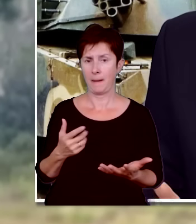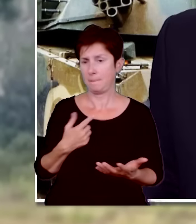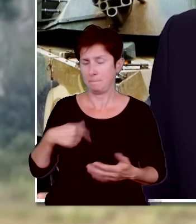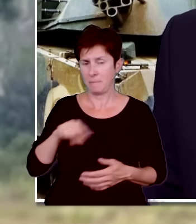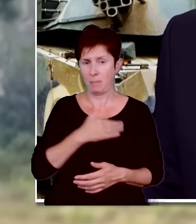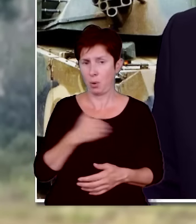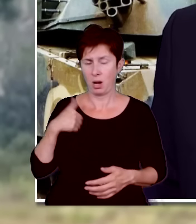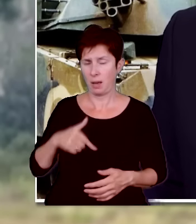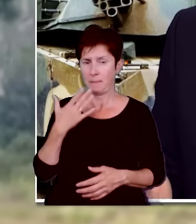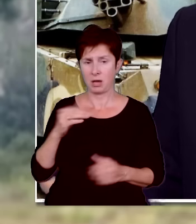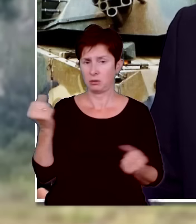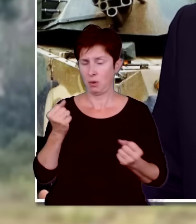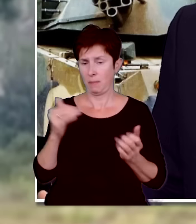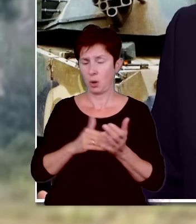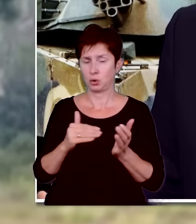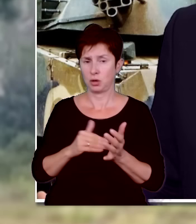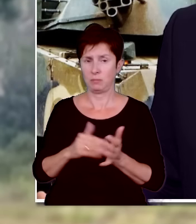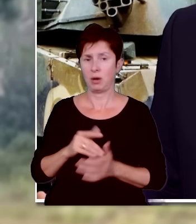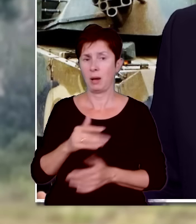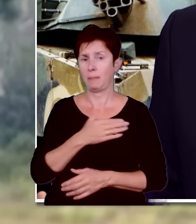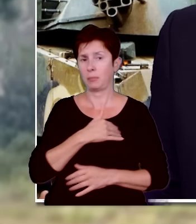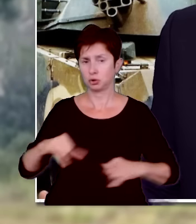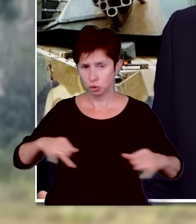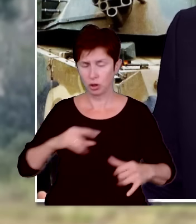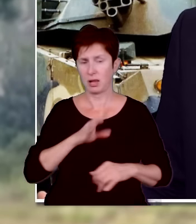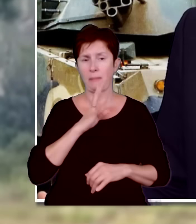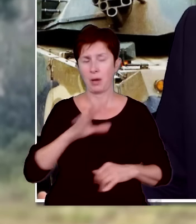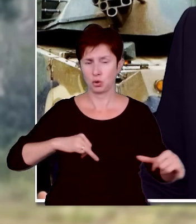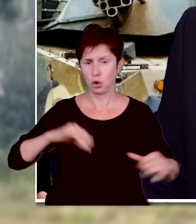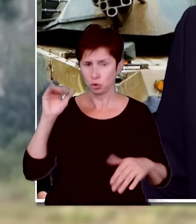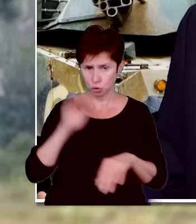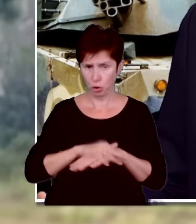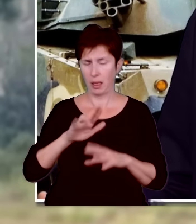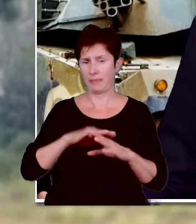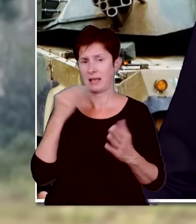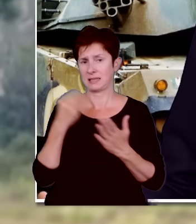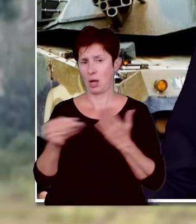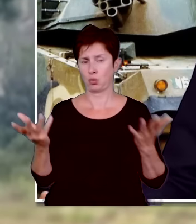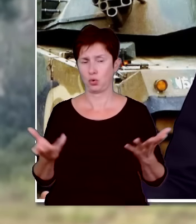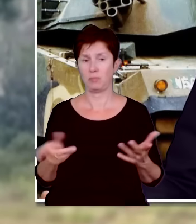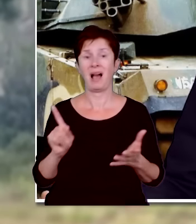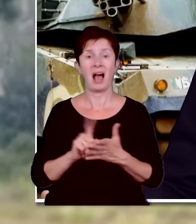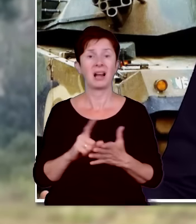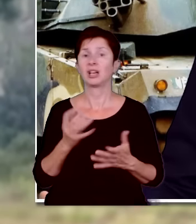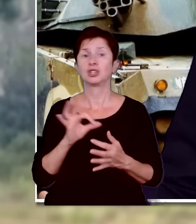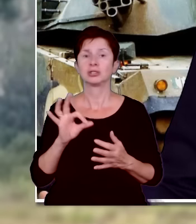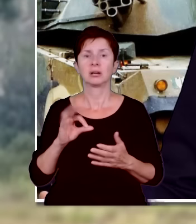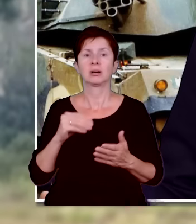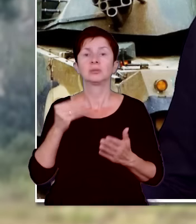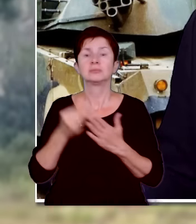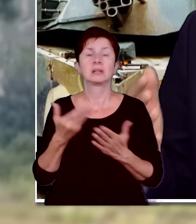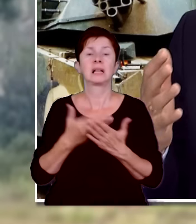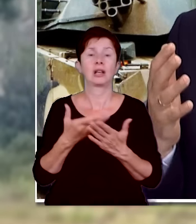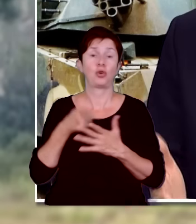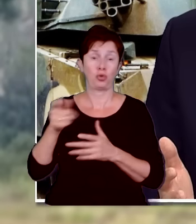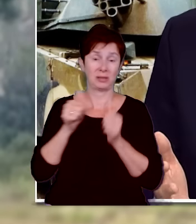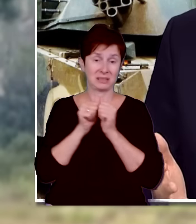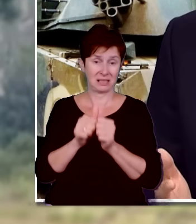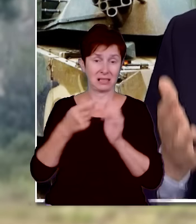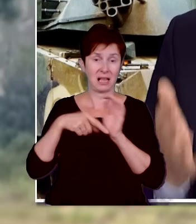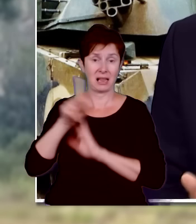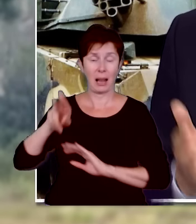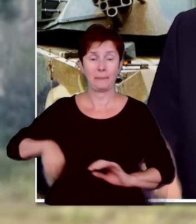tak jak mówi jest zgoda i rządu polskiego i amerykańskiego na ten zakup to że to nie zostało dopięte No a właśnie na tym polega rola ministra prawda na tym żeby się w to